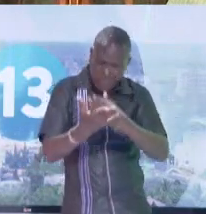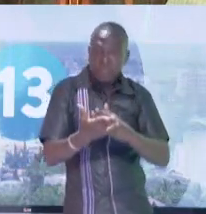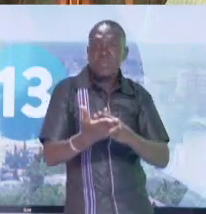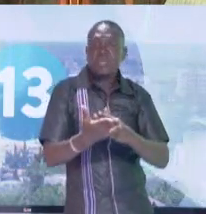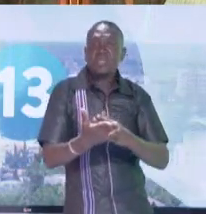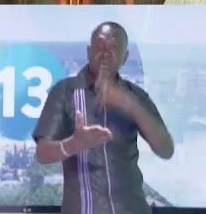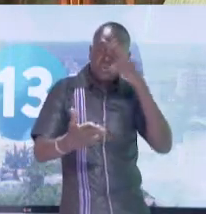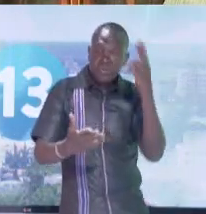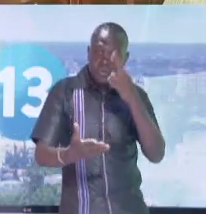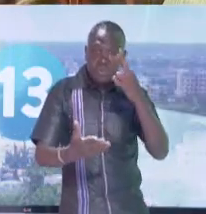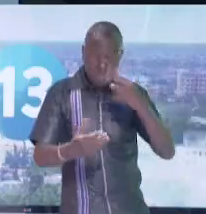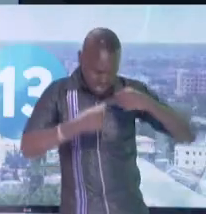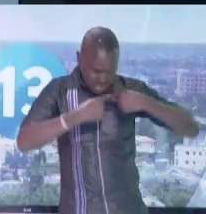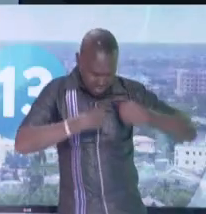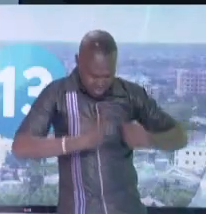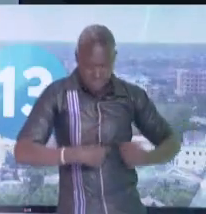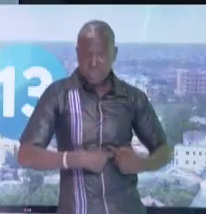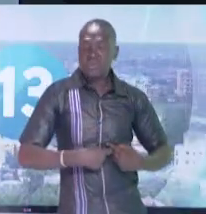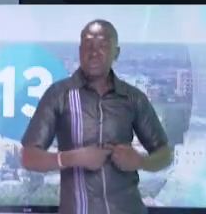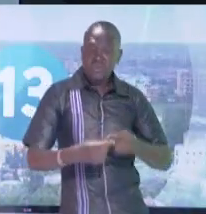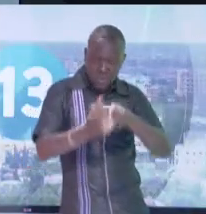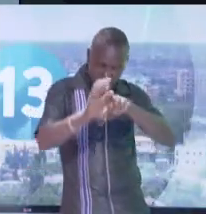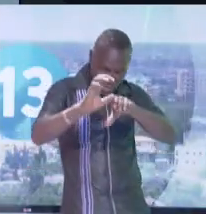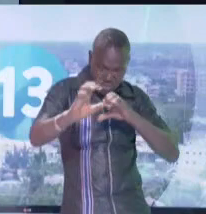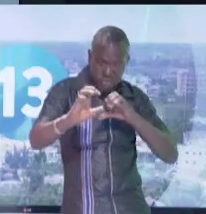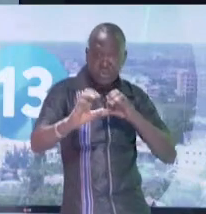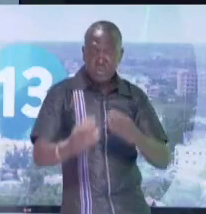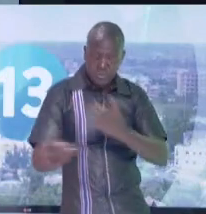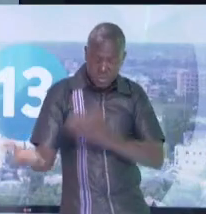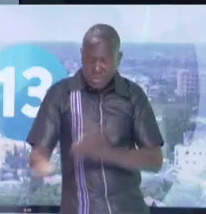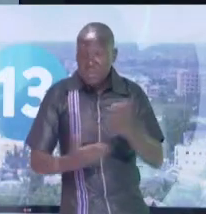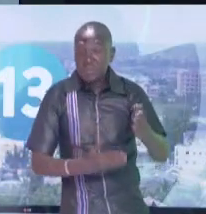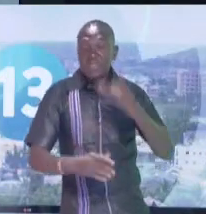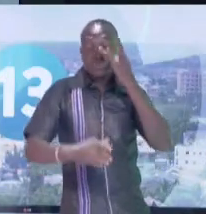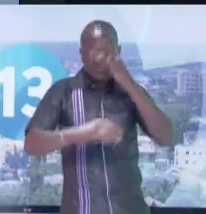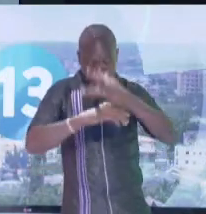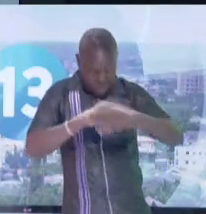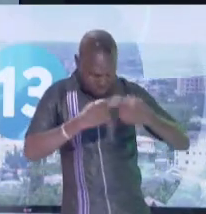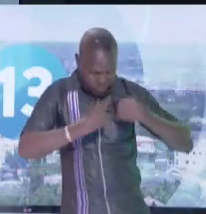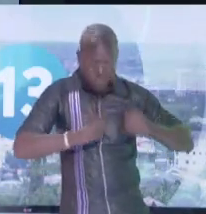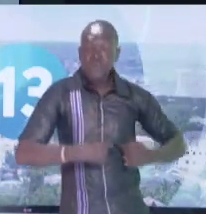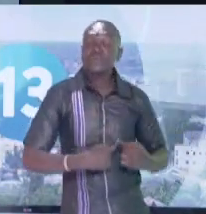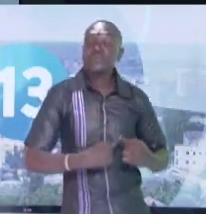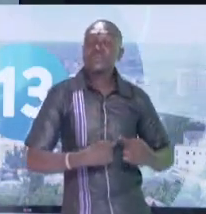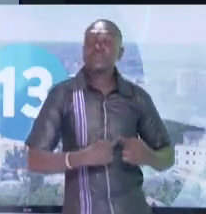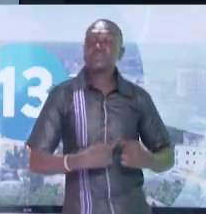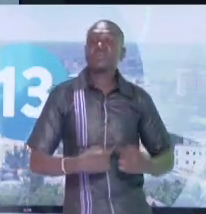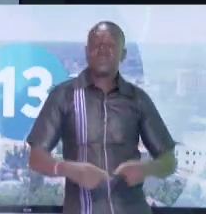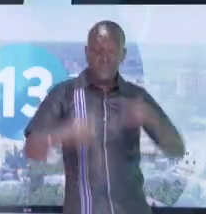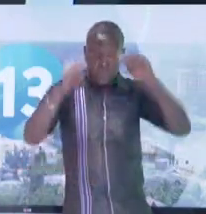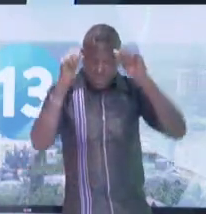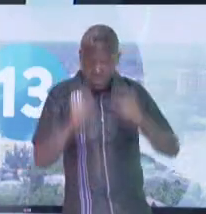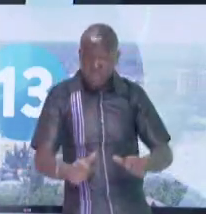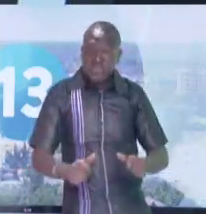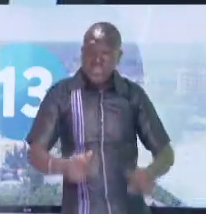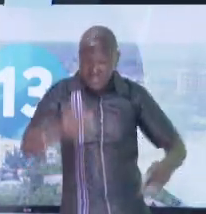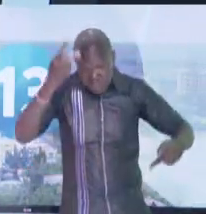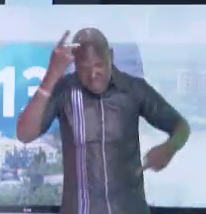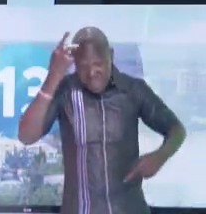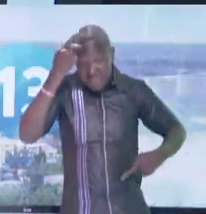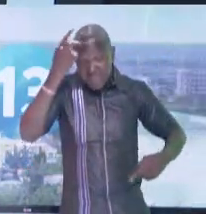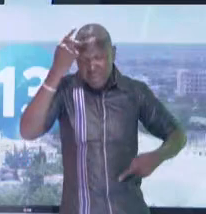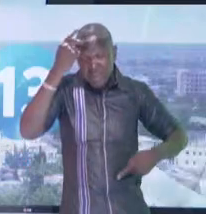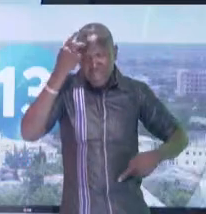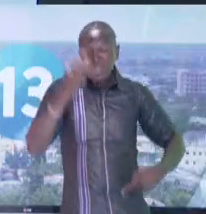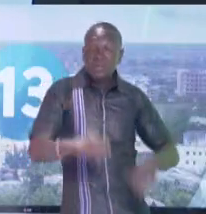réseau coronaire. Ce sont des tuyaux qui amènent le sang au niveau du cœur. Et donc ces tuyaux-là peuvent souffrir d'une maladie qu'on